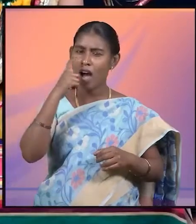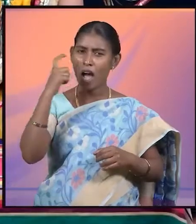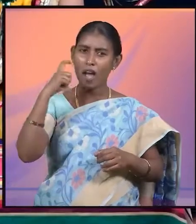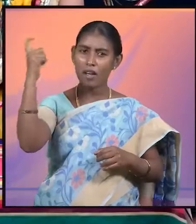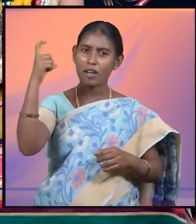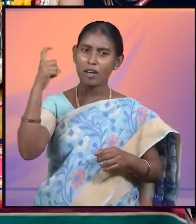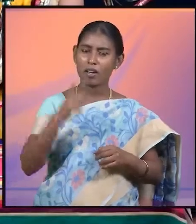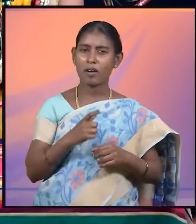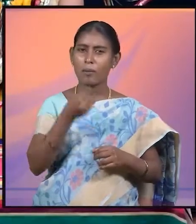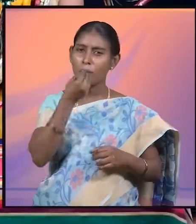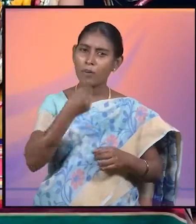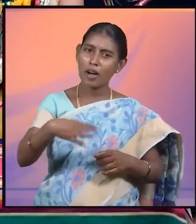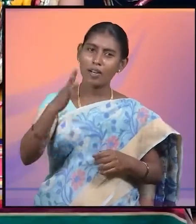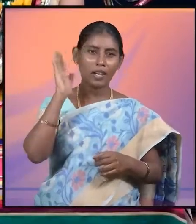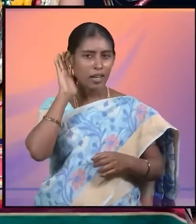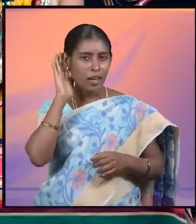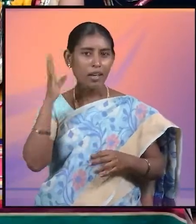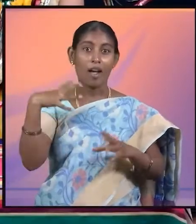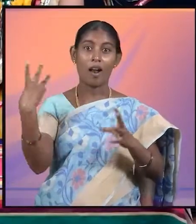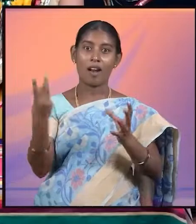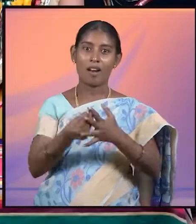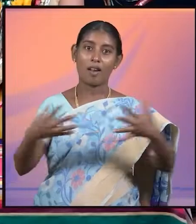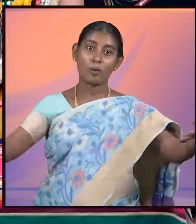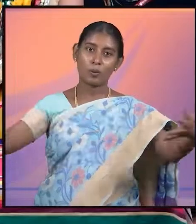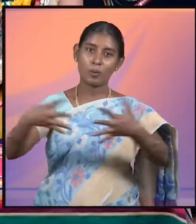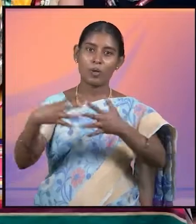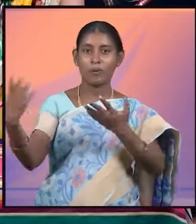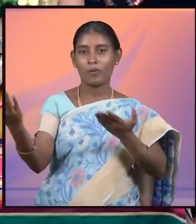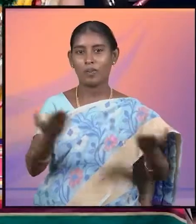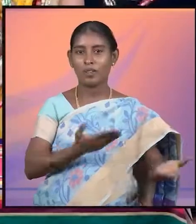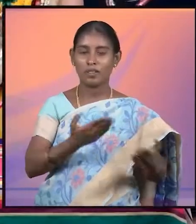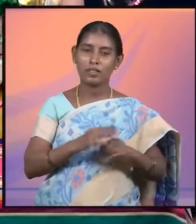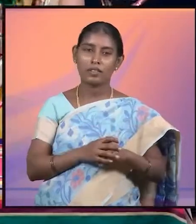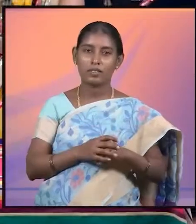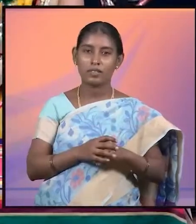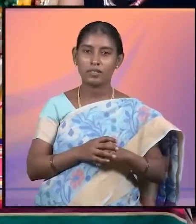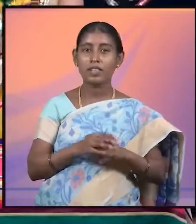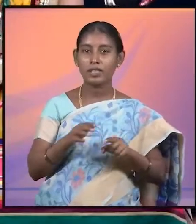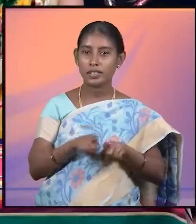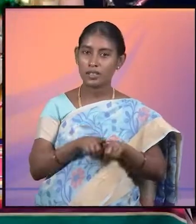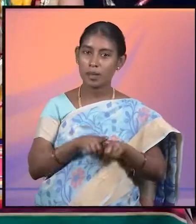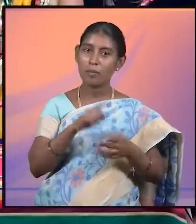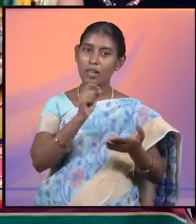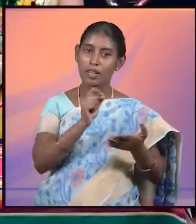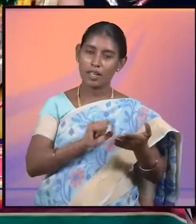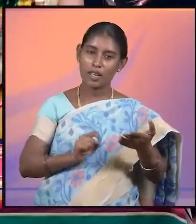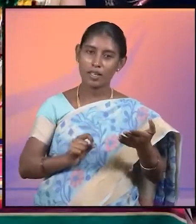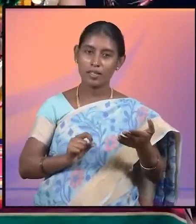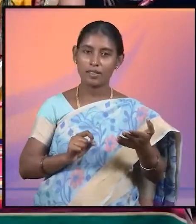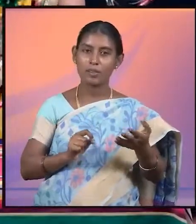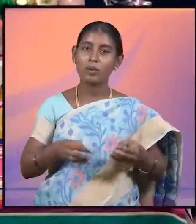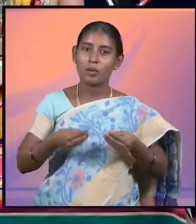கலைமகளை கூப்பிட்டவுடன் உங்க பாடலை கேட்க எல்லோரும் வந்துட்டாங்களே. கைப்பொருள் தன்னின் மெய்ப்பொருள் கல்வி, எடுத்தால் குறையுமே